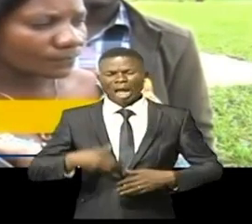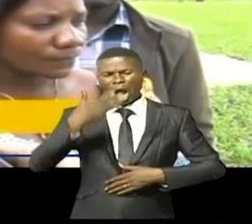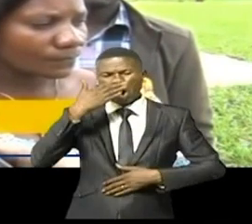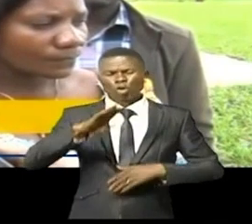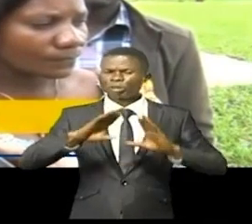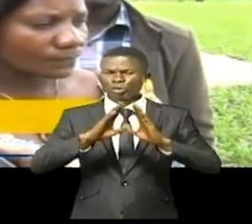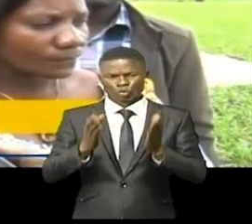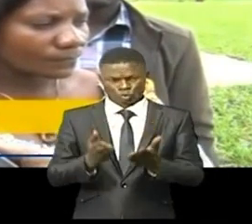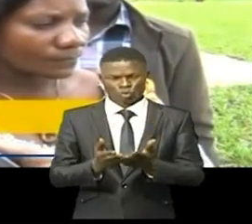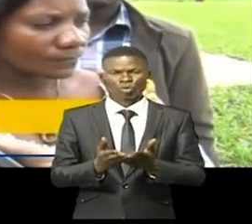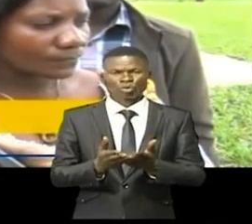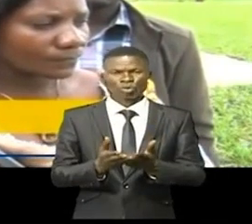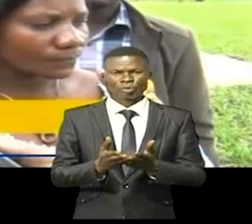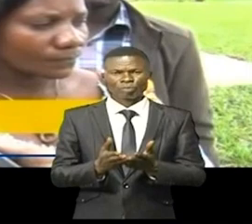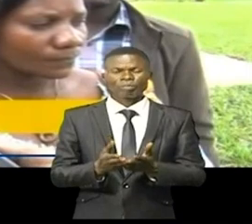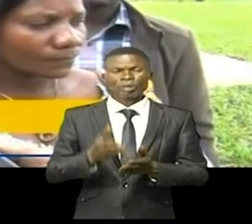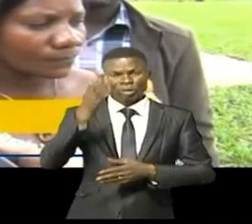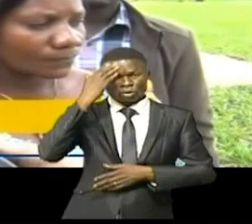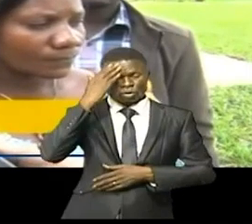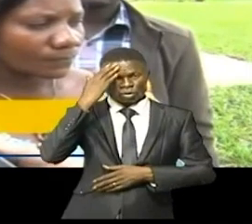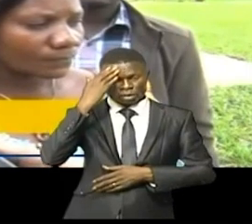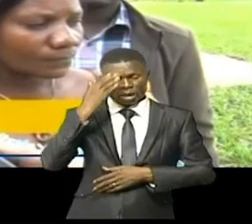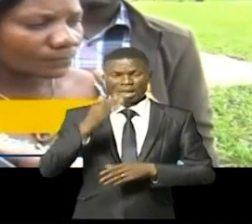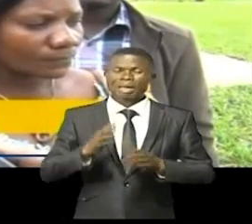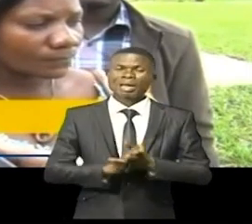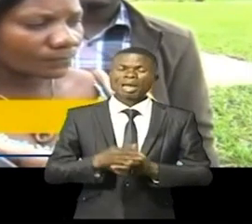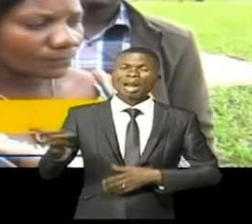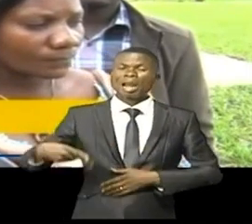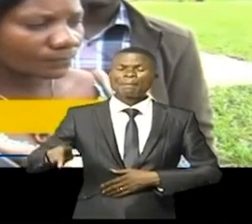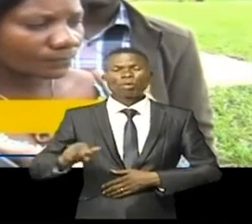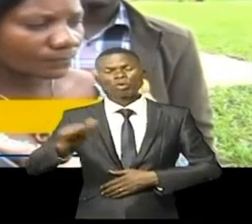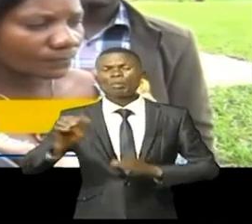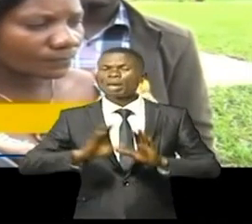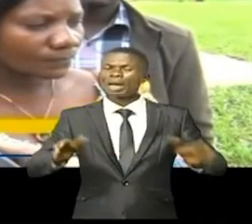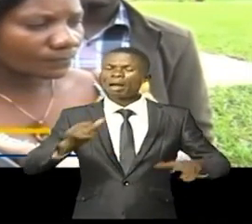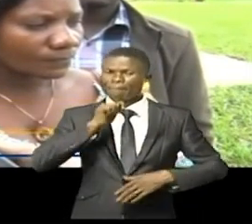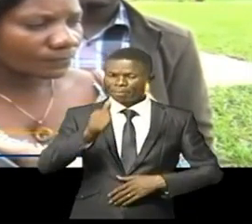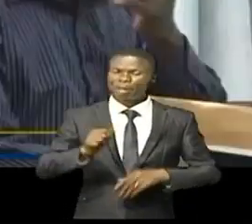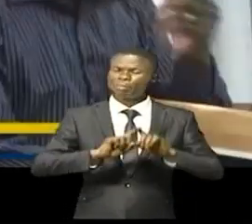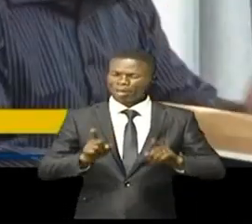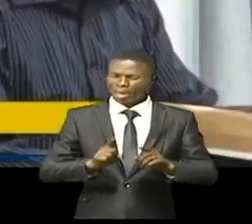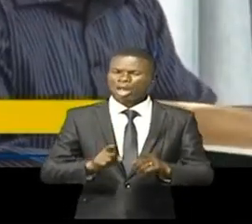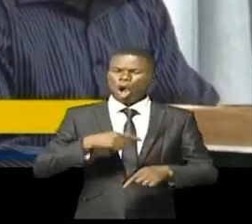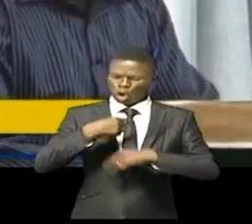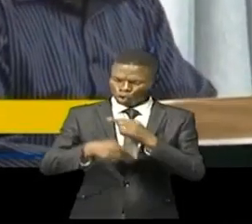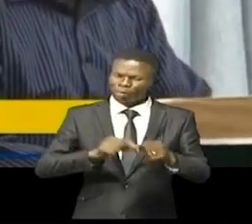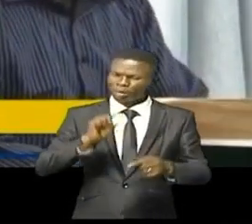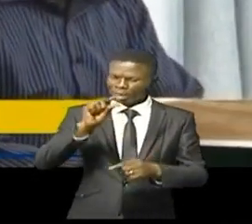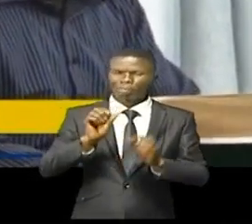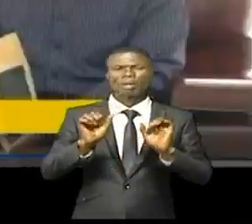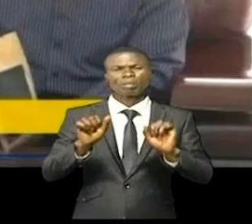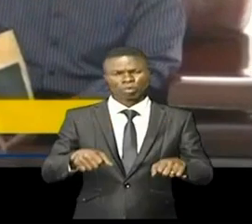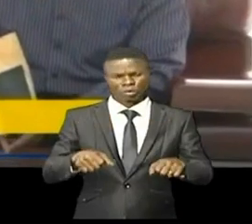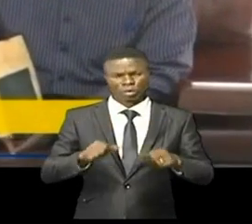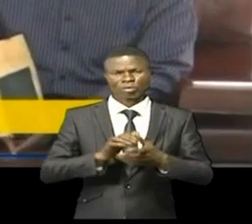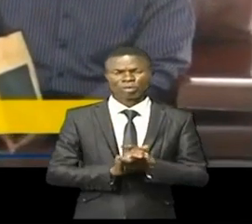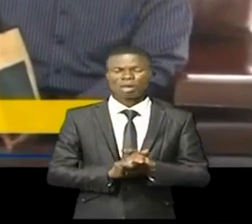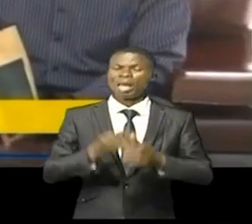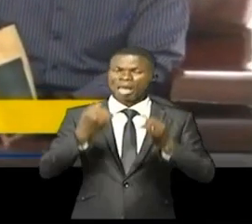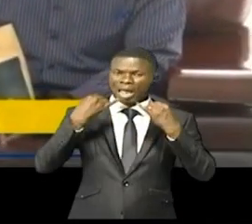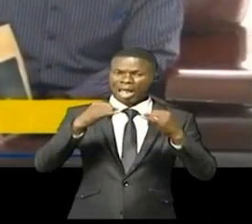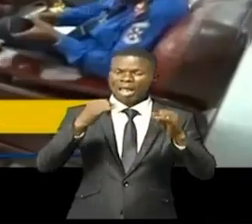alarmante. On sait bien que c'est au-delà des capacités de la province, mais quelque chose peut être fait. Des questions d'information, notamment